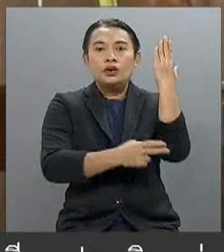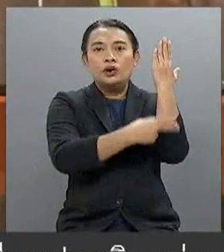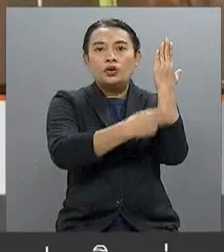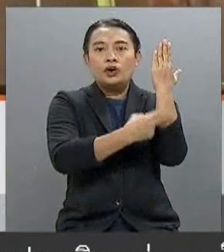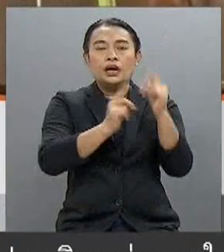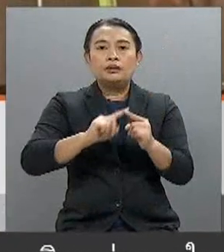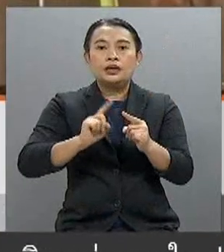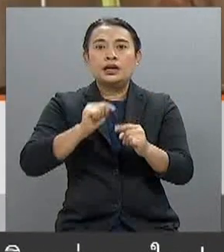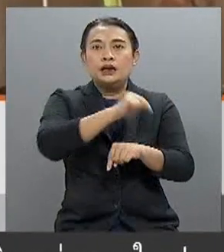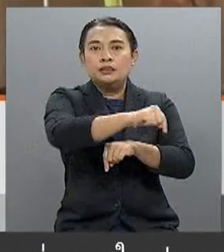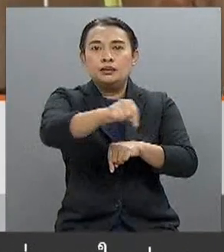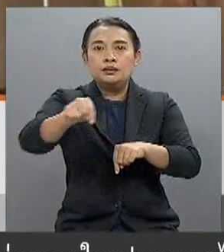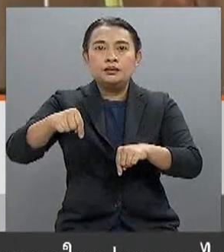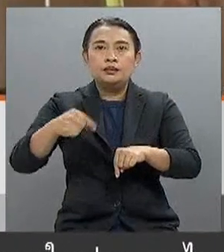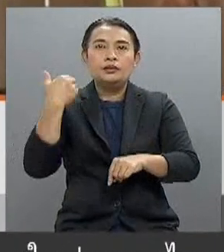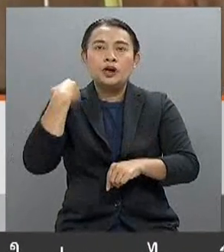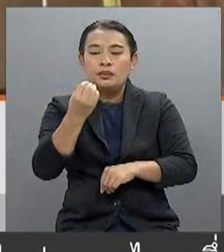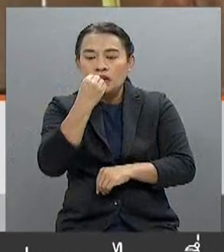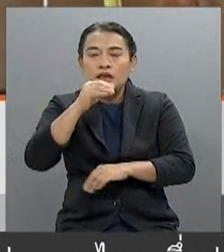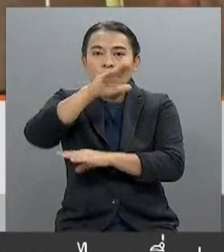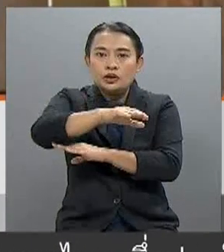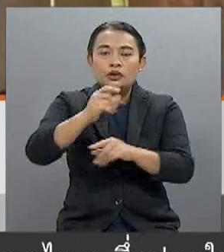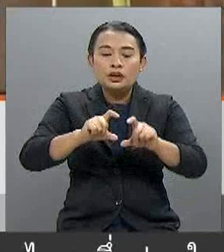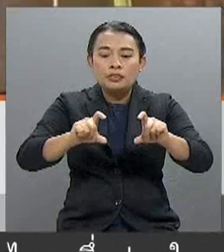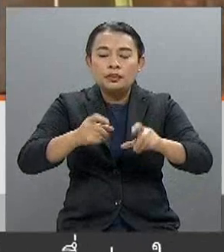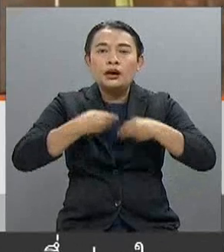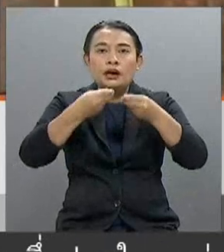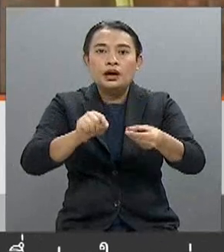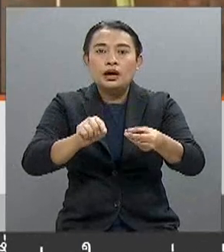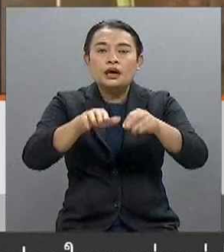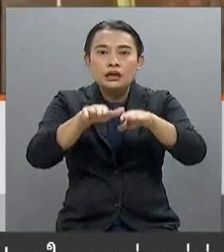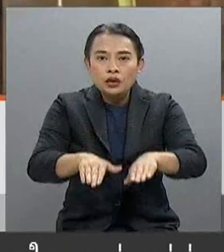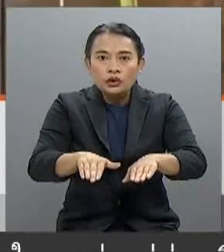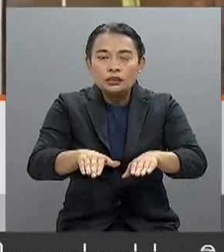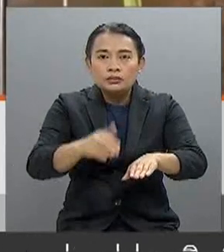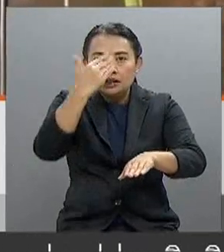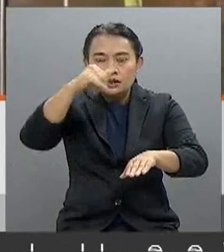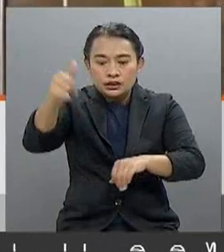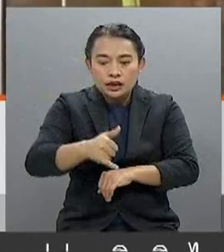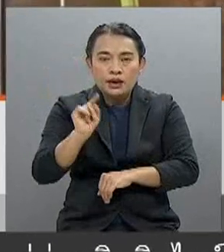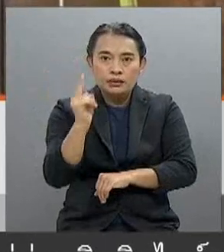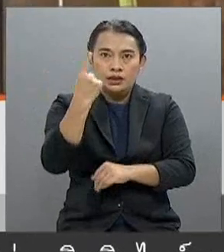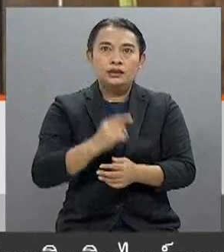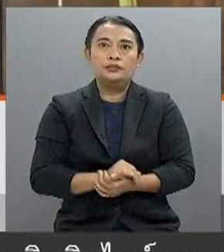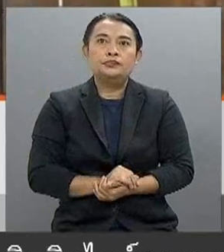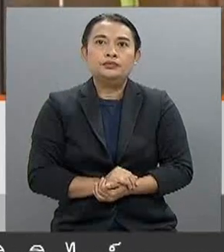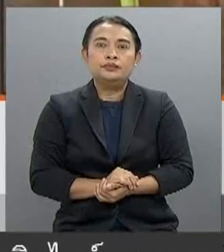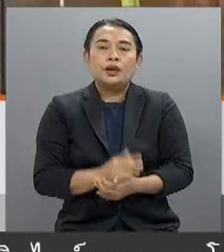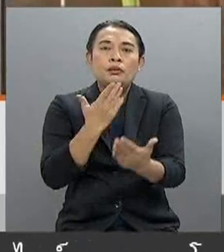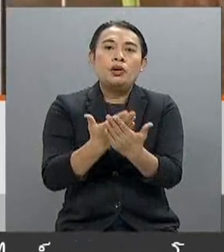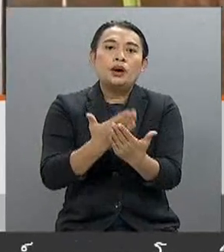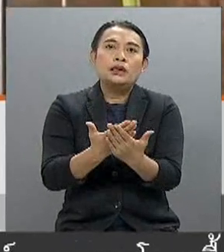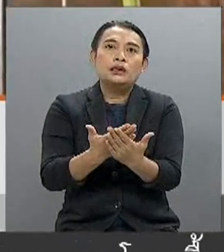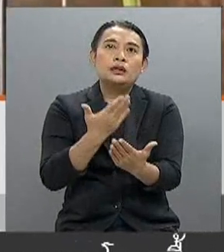ของดินเนอร์ให้เสริมเข้ามาอีกหรือว่าทางธนาคารก็จะให้เงินให้เป็นกิฟต์วอเช